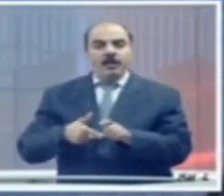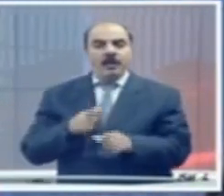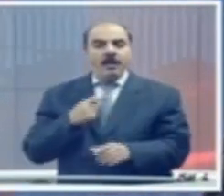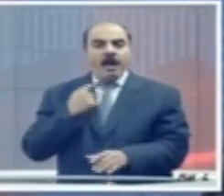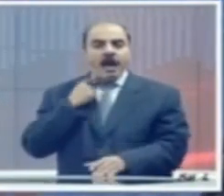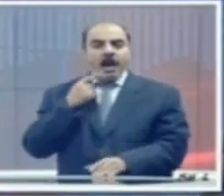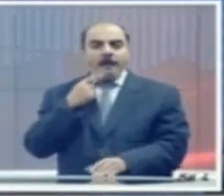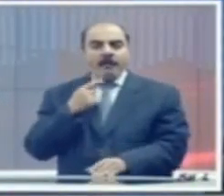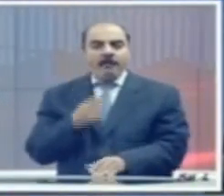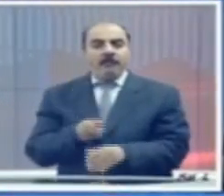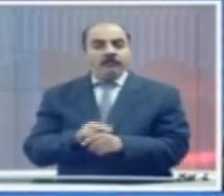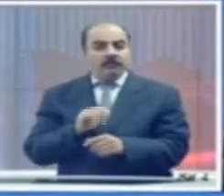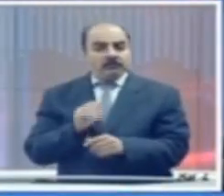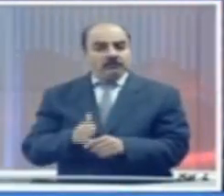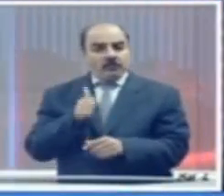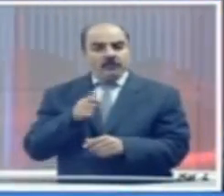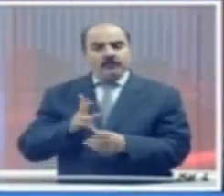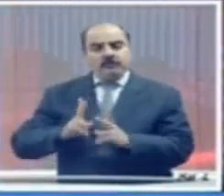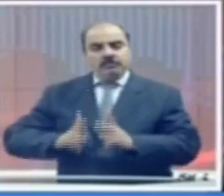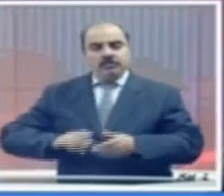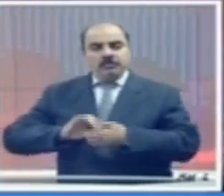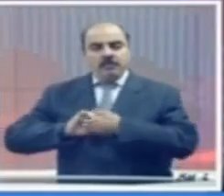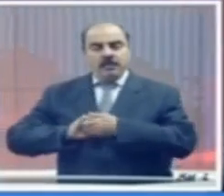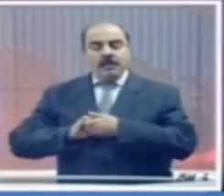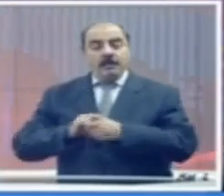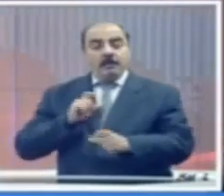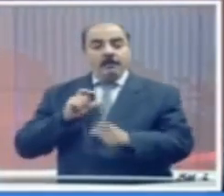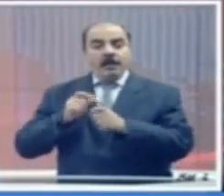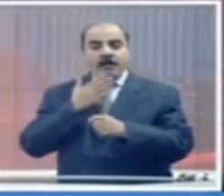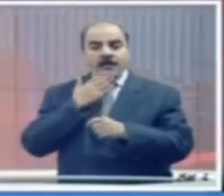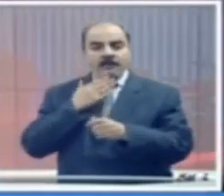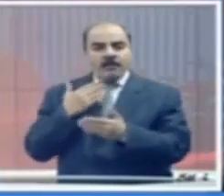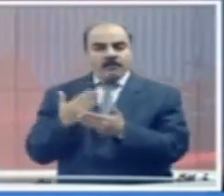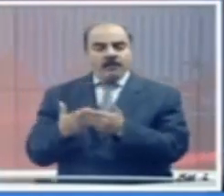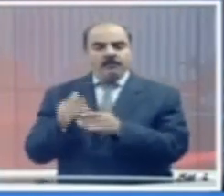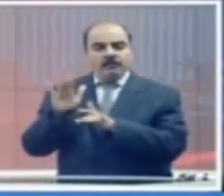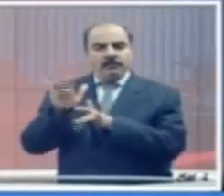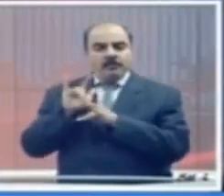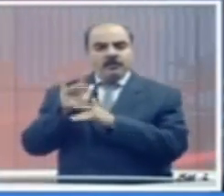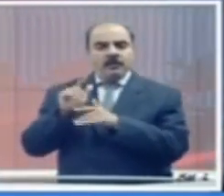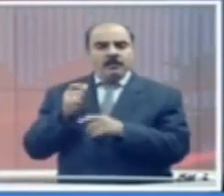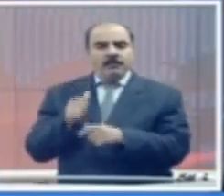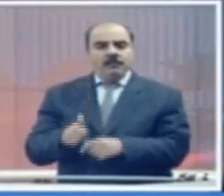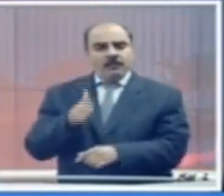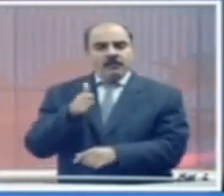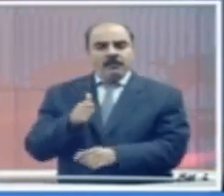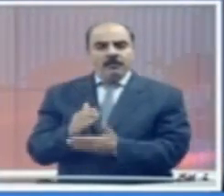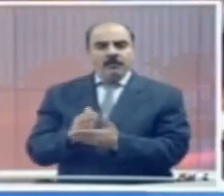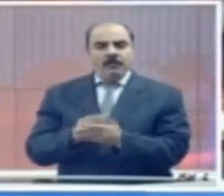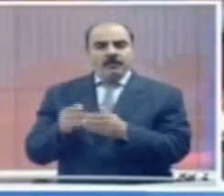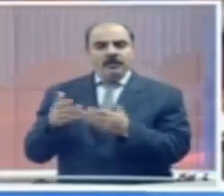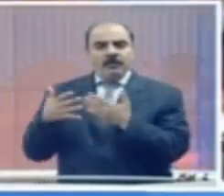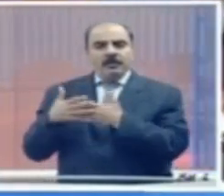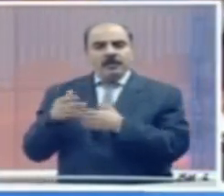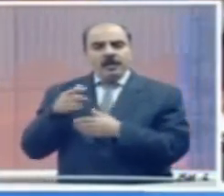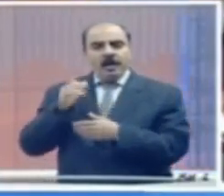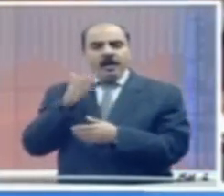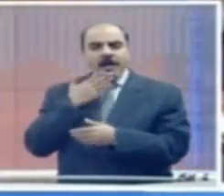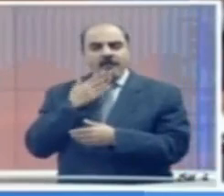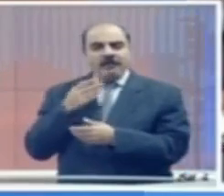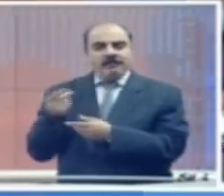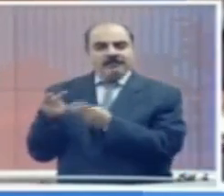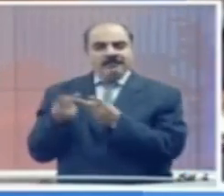الأفارقة عمر إبراهيم توقيع اتفاقية تعاون بين البنك الإفريقي للاستيراد والتصدير أفريكام بنك